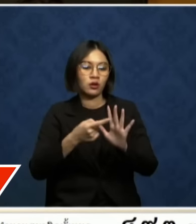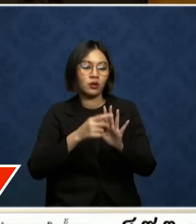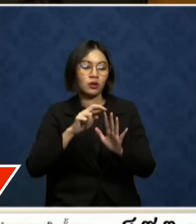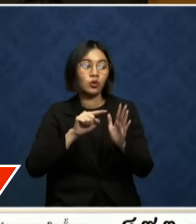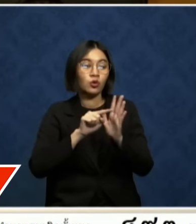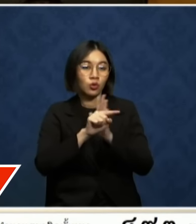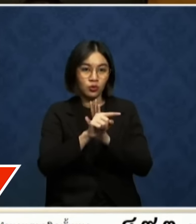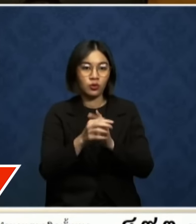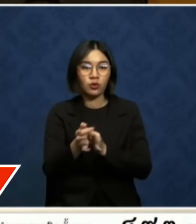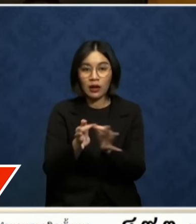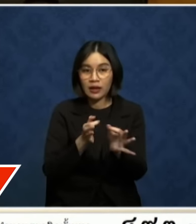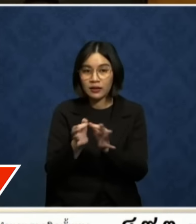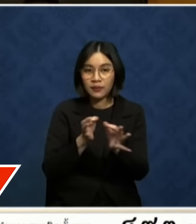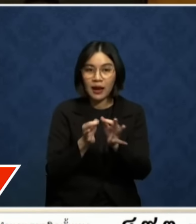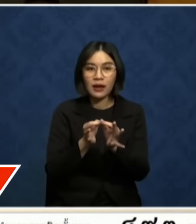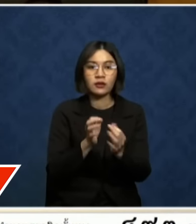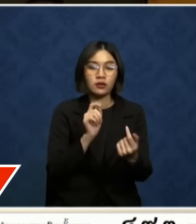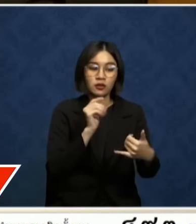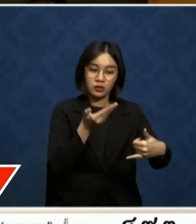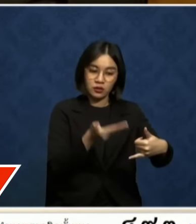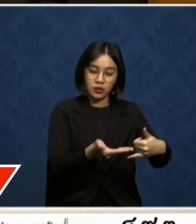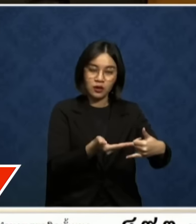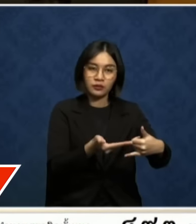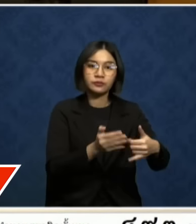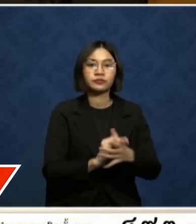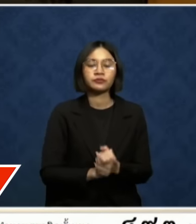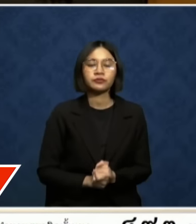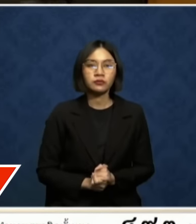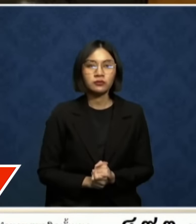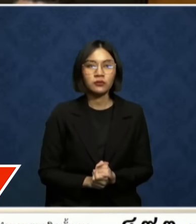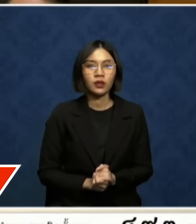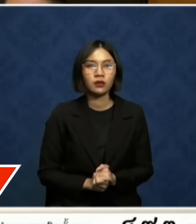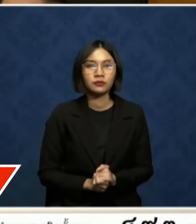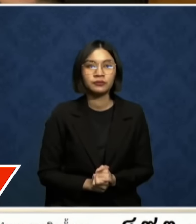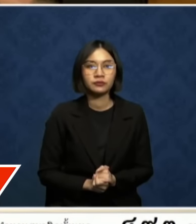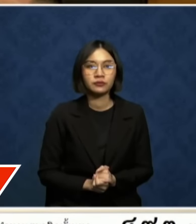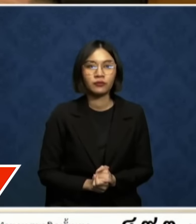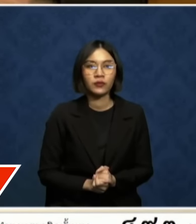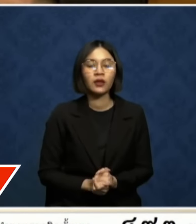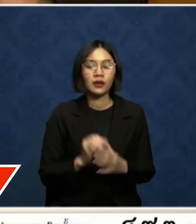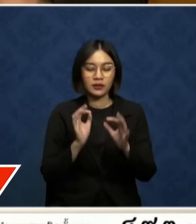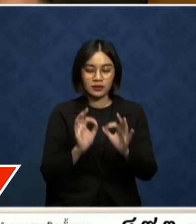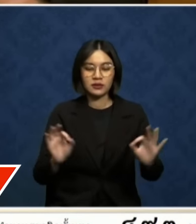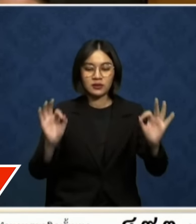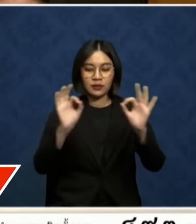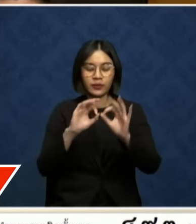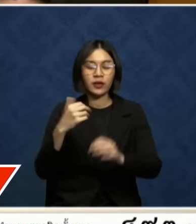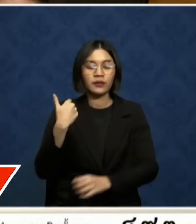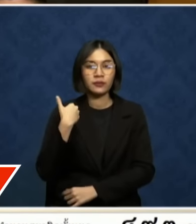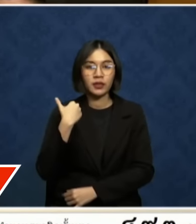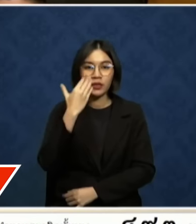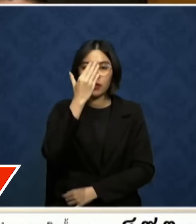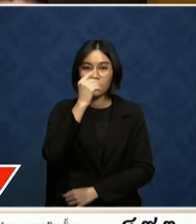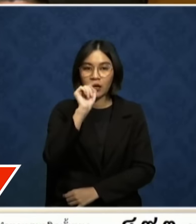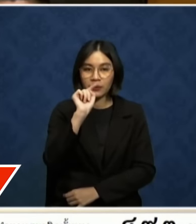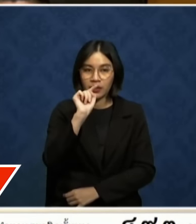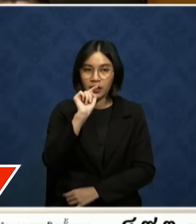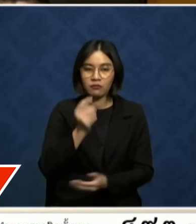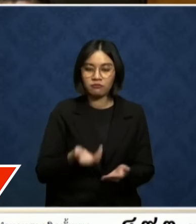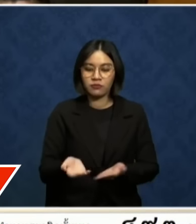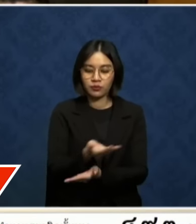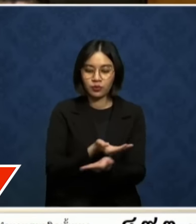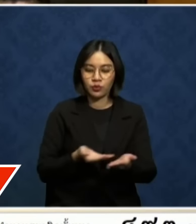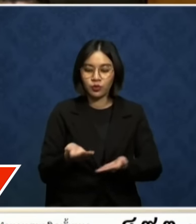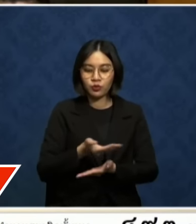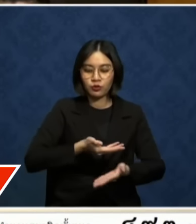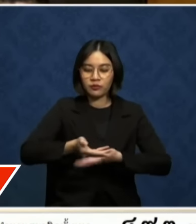านทิศนาแล้วก็ท่านประธานนะครับผ่านไปยังท่านทิศนาว่าจริงๆกรณีนี้เป็นกรณีที่สำคัญเป็นกรณีที่มีการหารือน